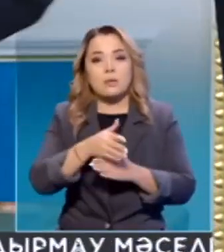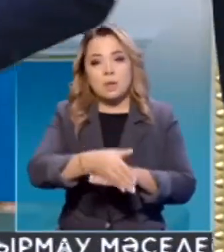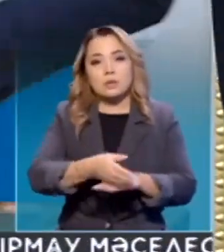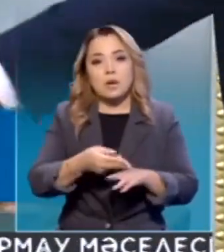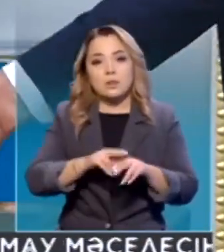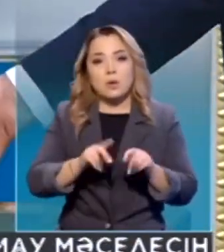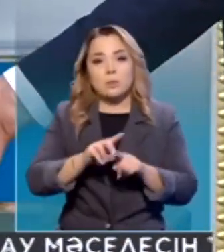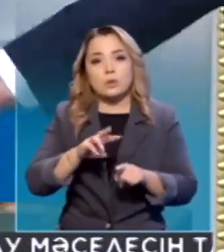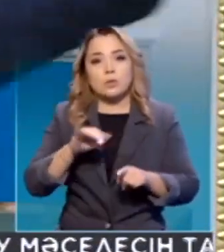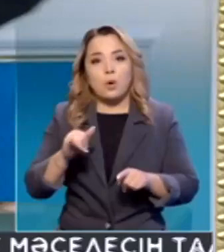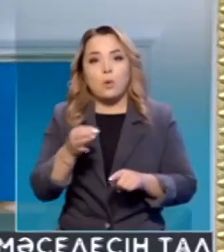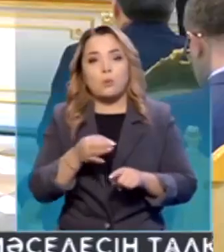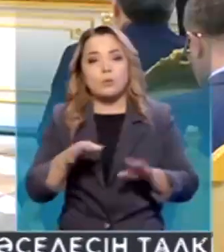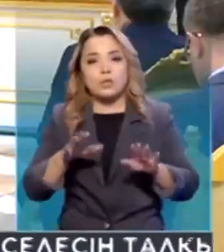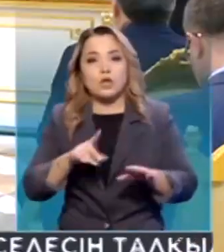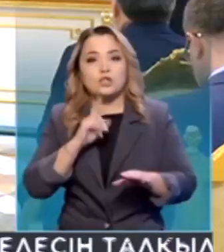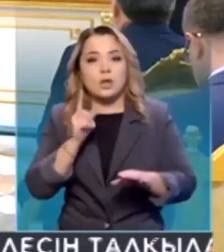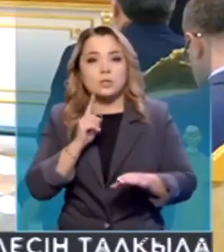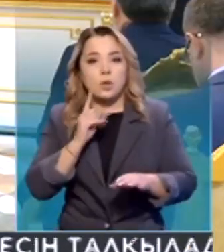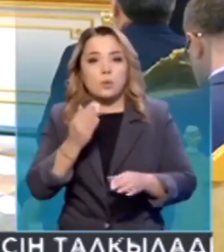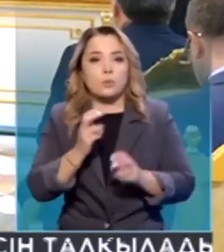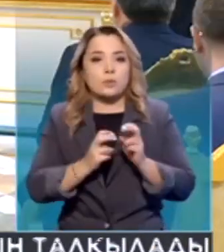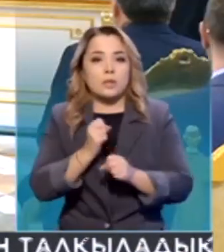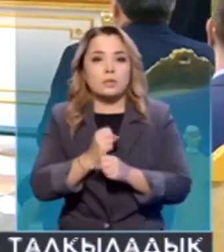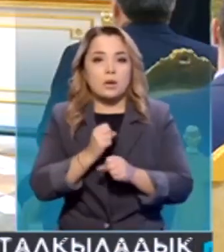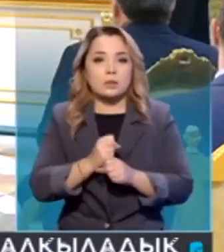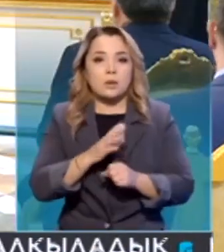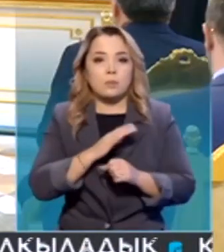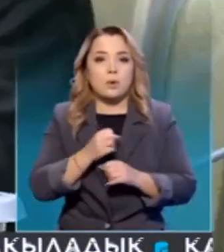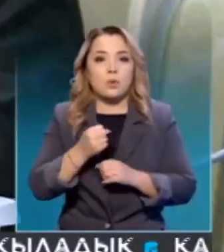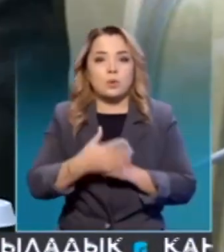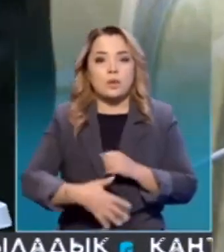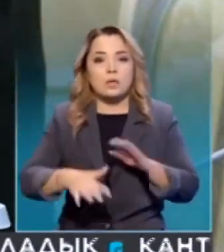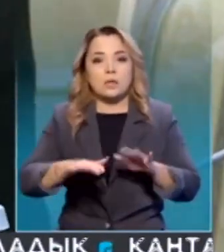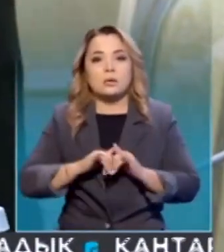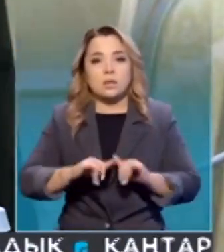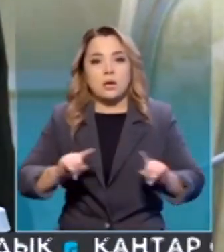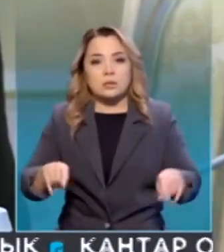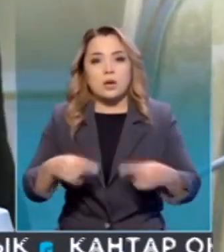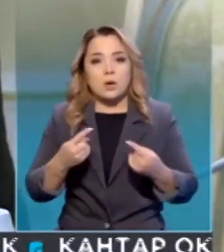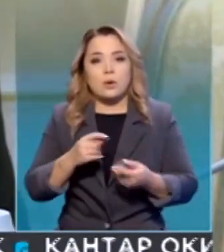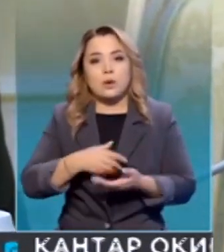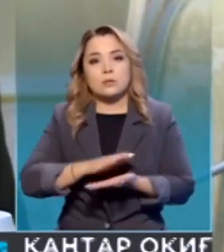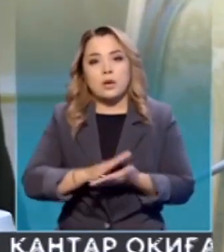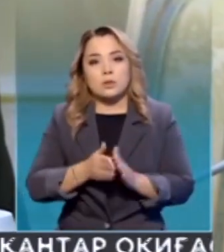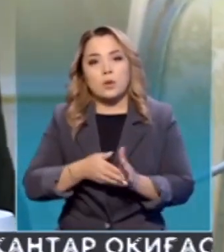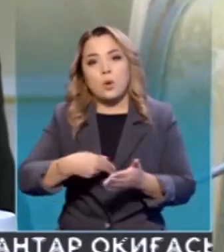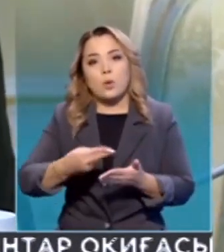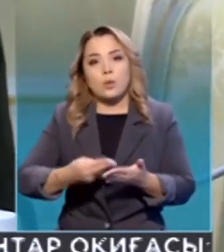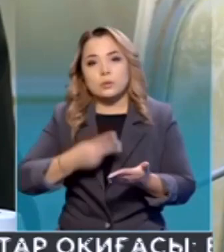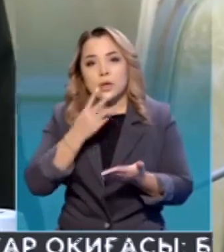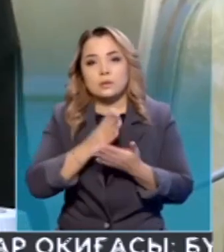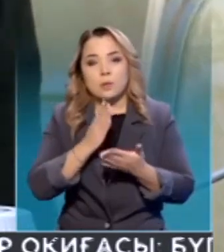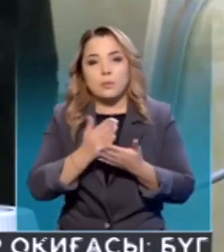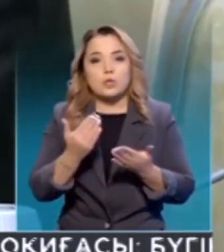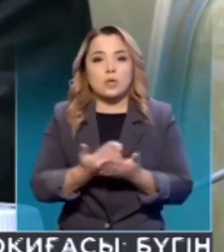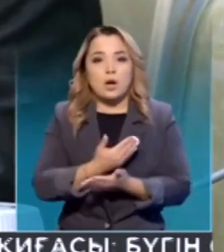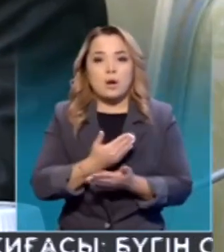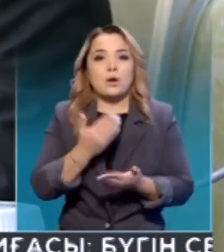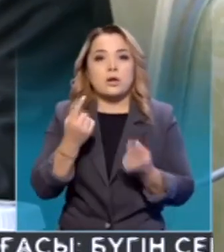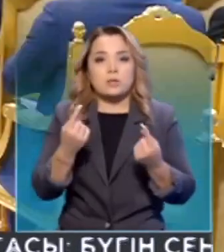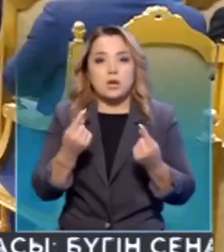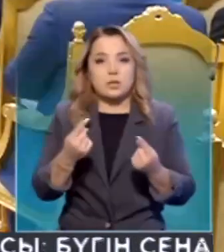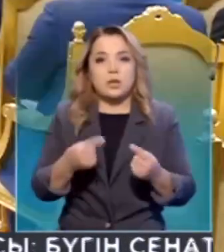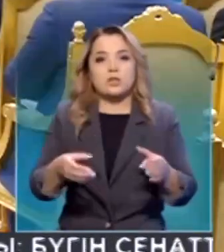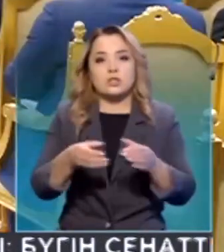тарап Маңғыстау облысында жасыл сутегін өндіру және тарату орталығын құру бойынша келісімге қол қойды. Бұл энергетика саласындағы жаңа әрі болашағы зор